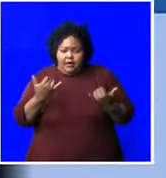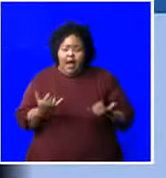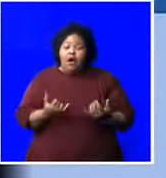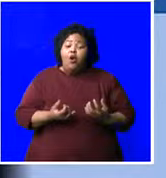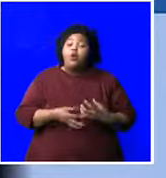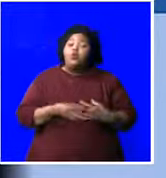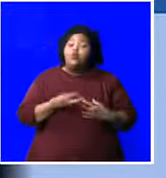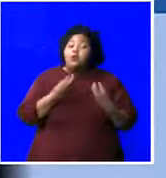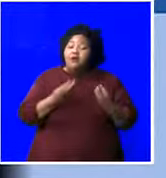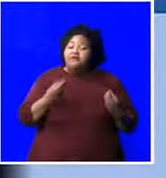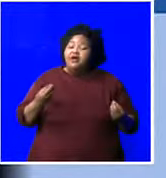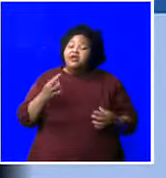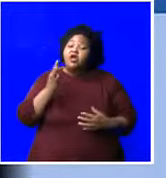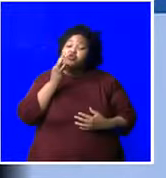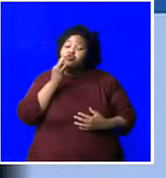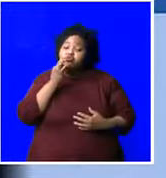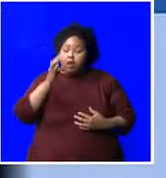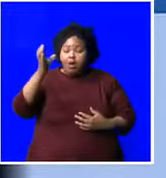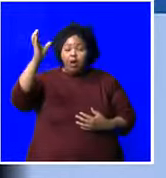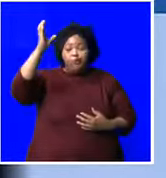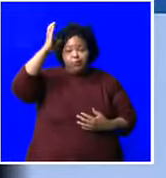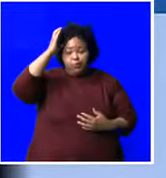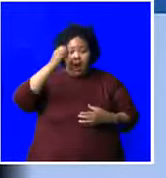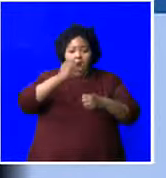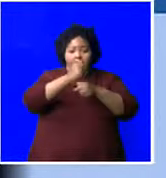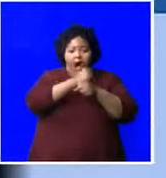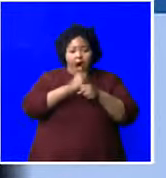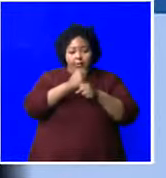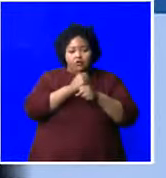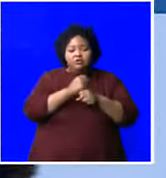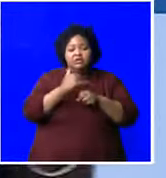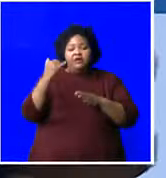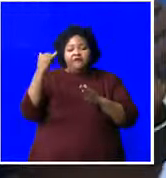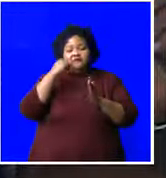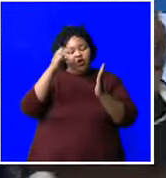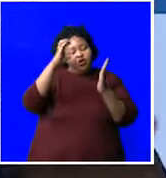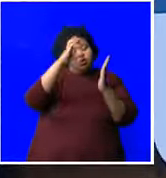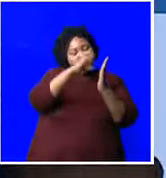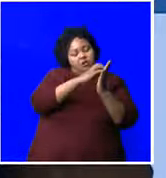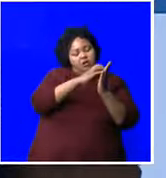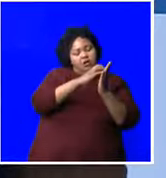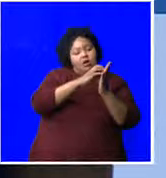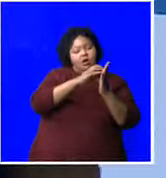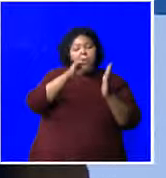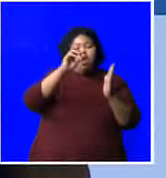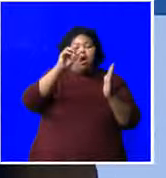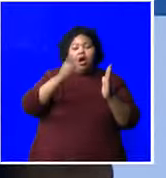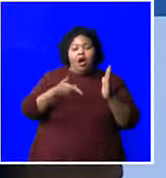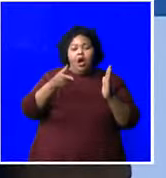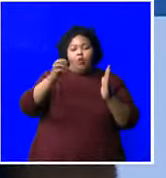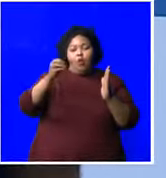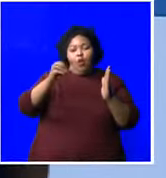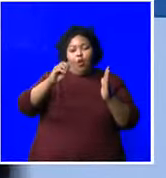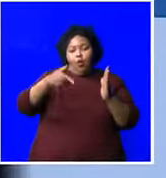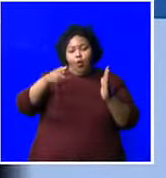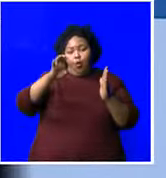kunemaswati all over this country lafuna kuya atosita emaswati